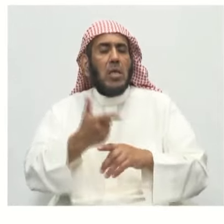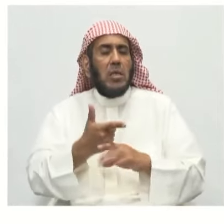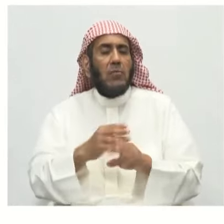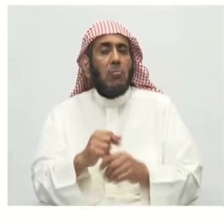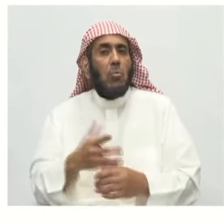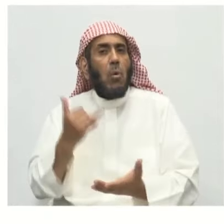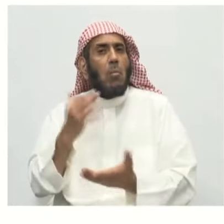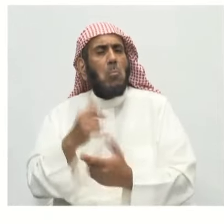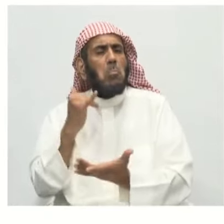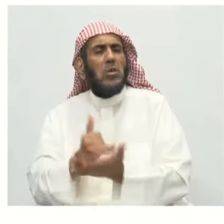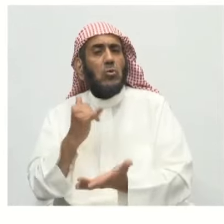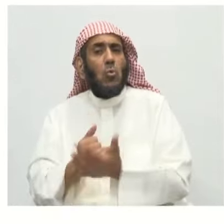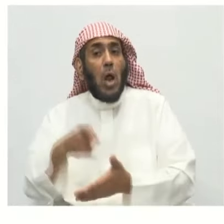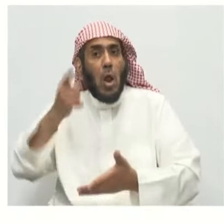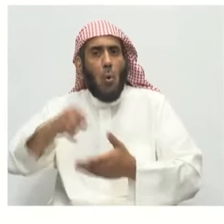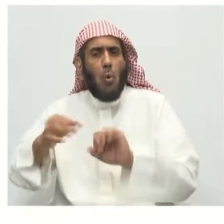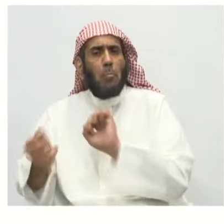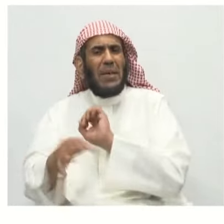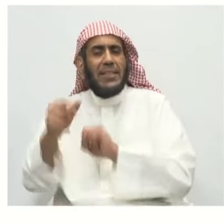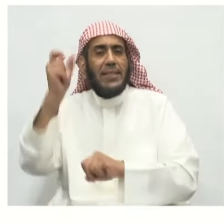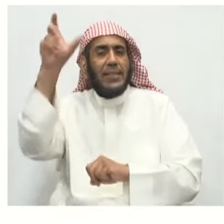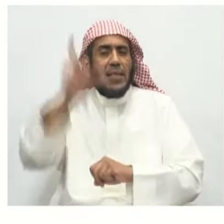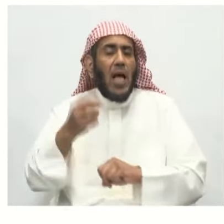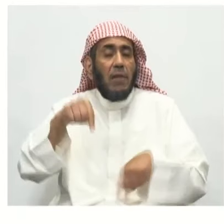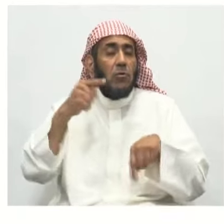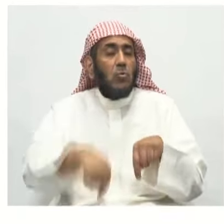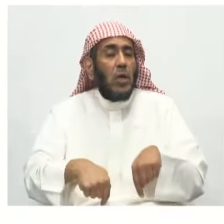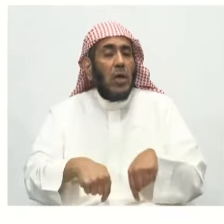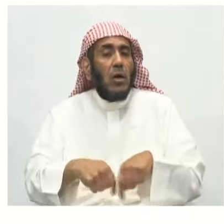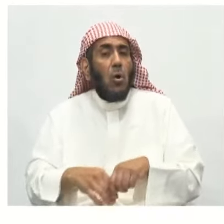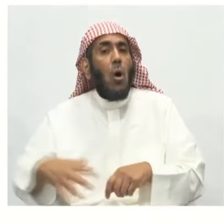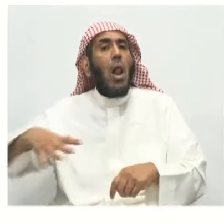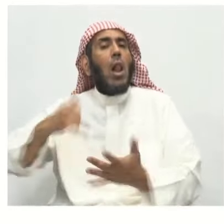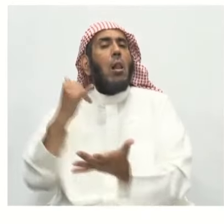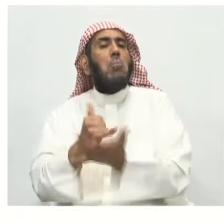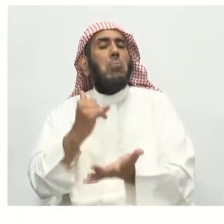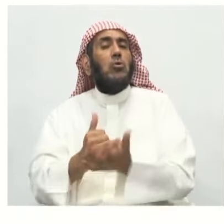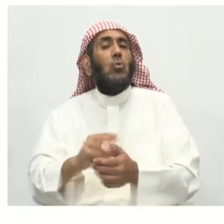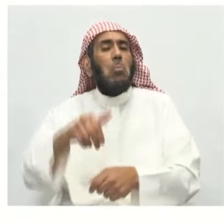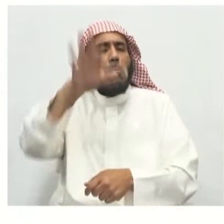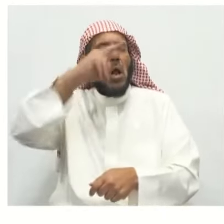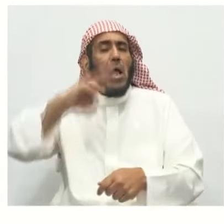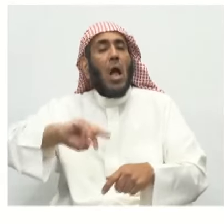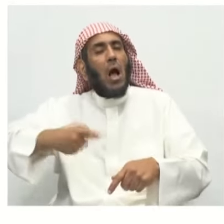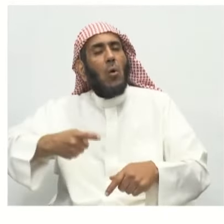يتولى عقوبه الساحر في الدنيا يا ابنائي احسنتم ولي الامر او نائبه